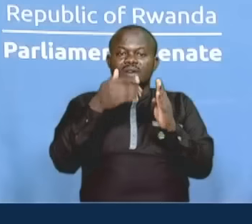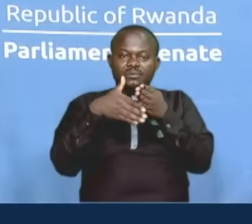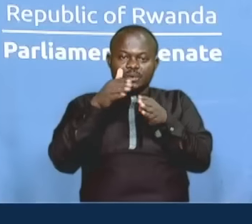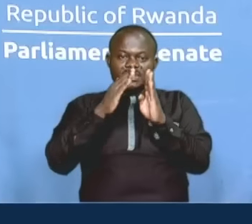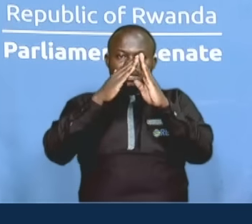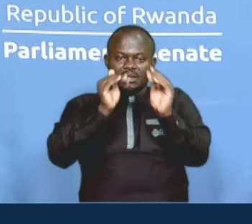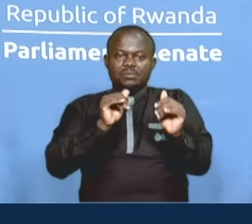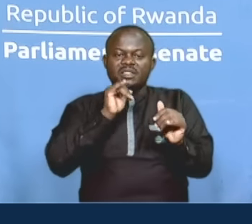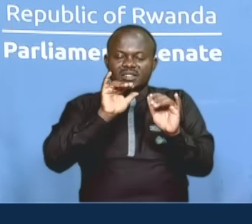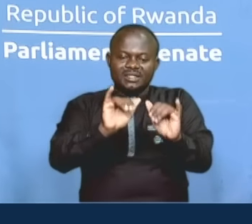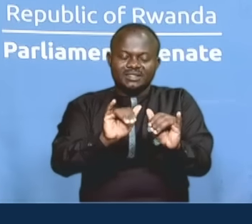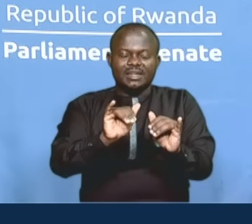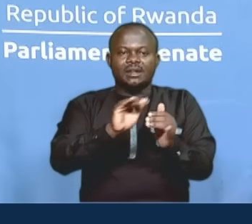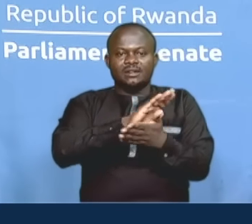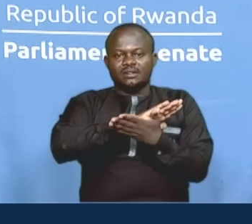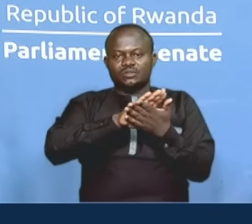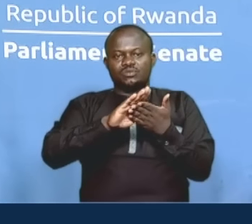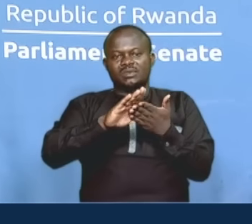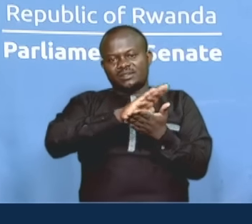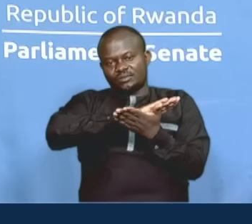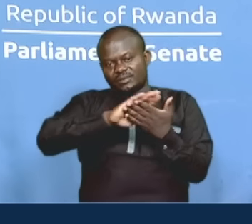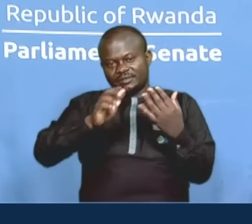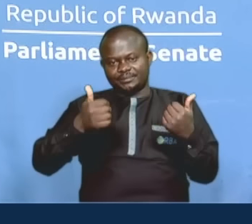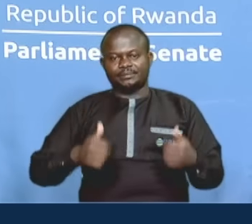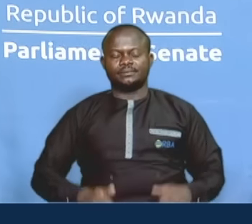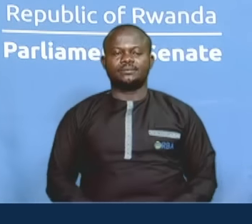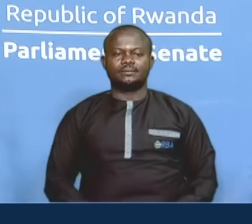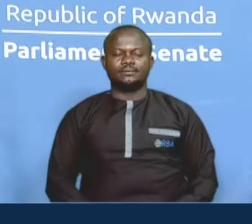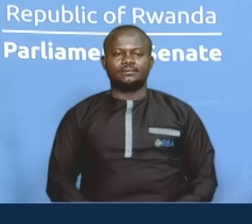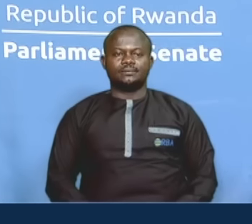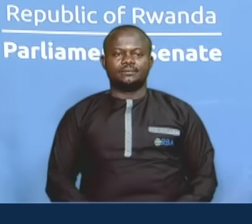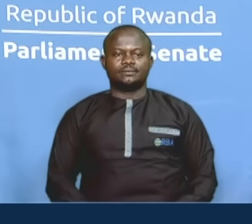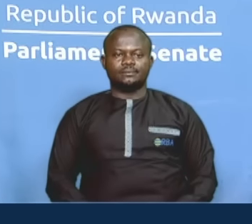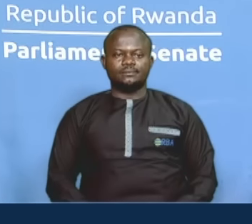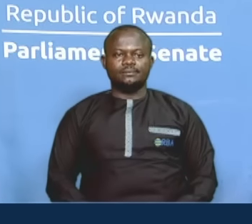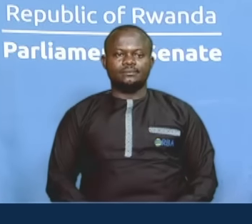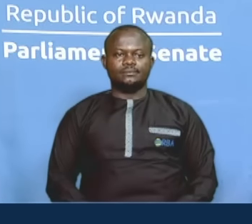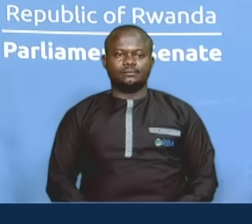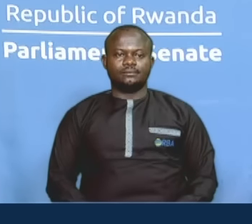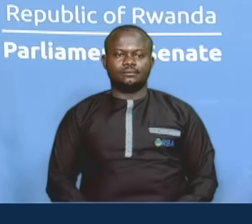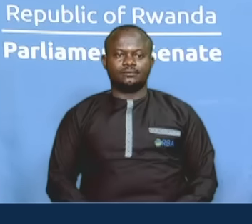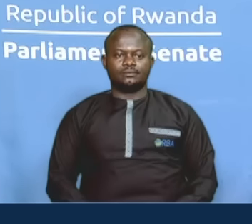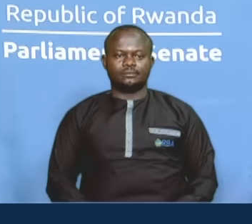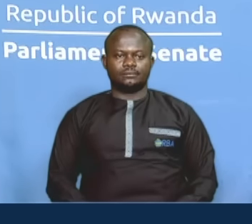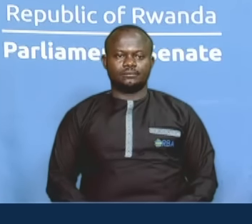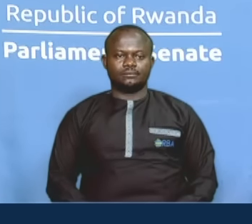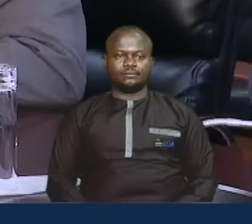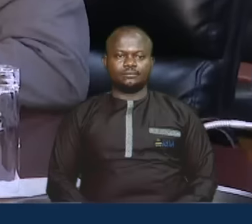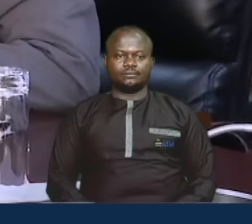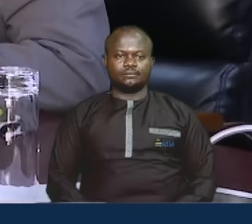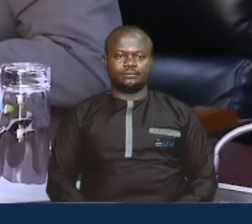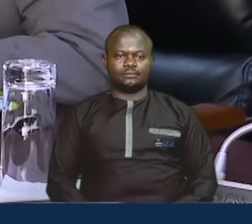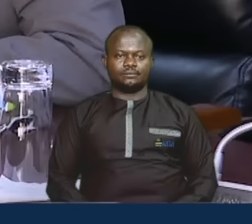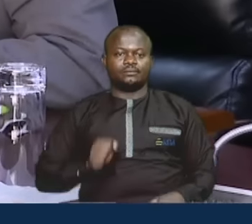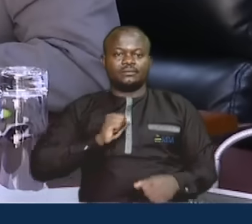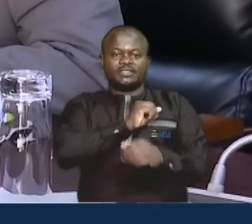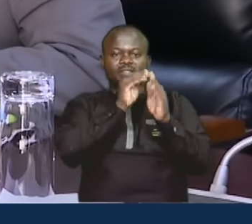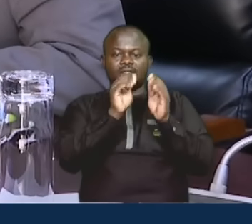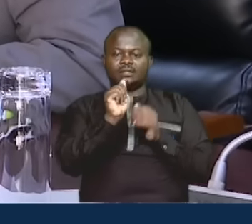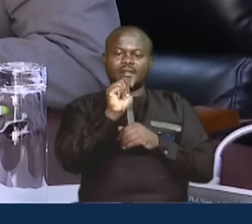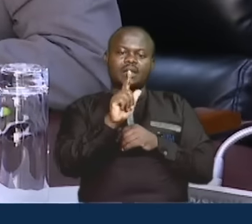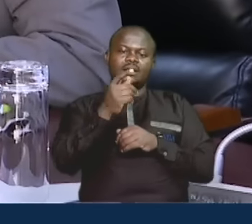y'amazu idasigana n'isuku ndetse n'isuku to the people and also sanitations. Senateri